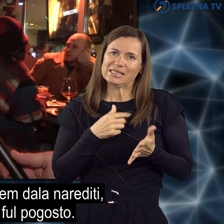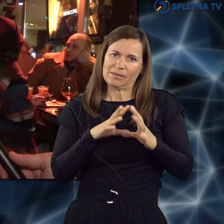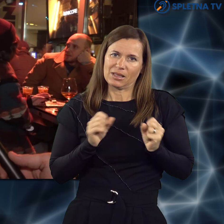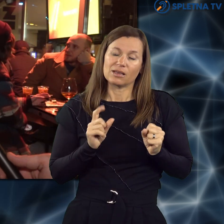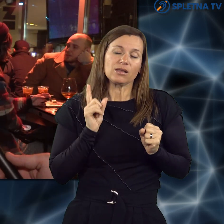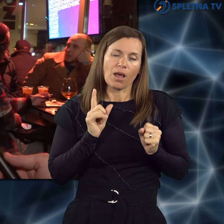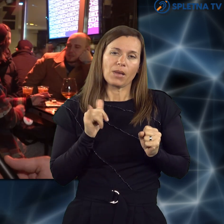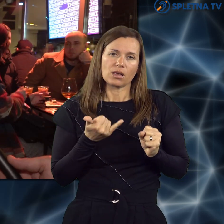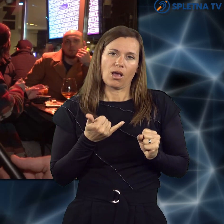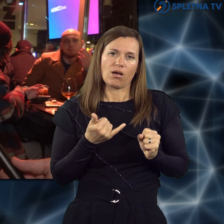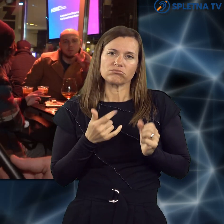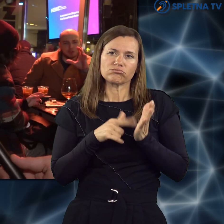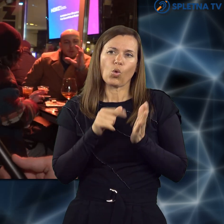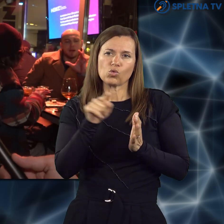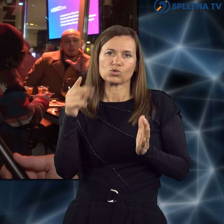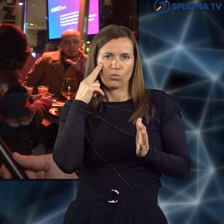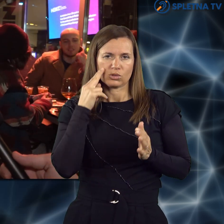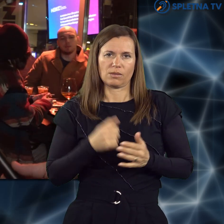pogosto.